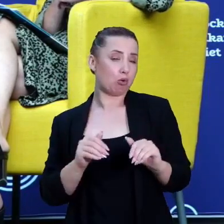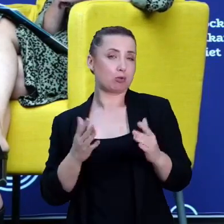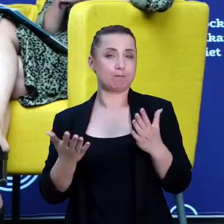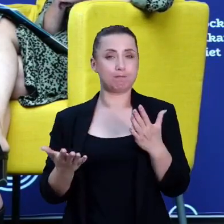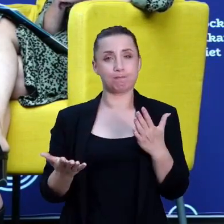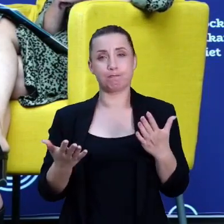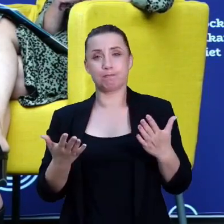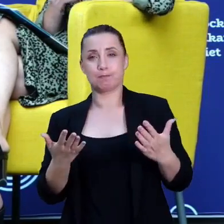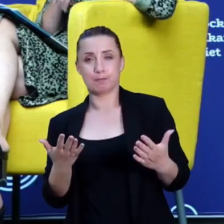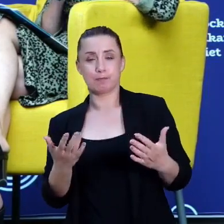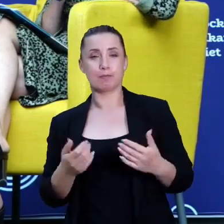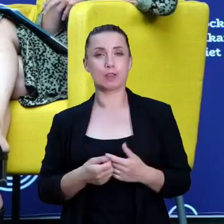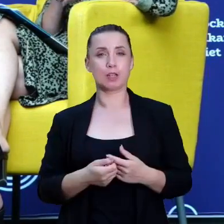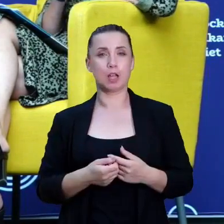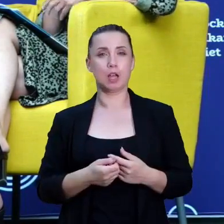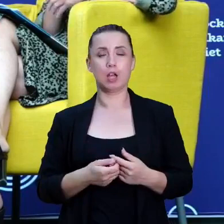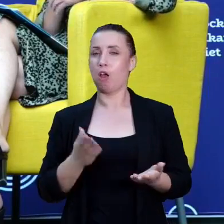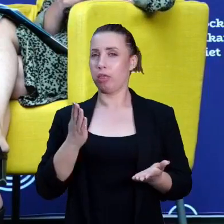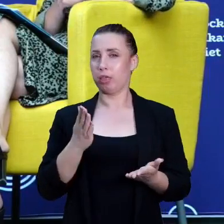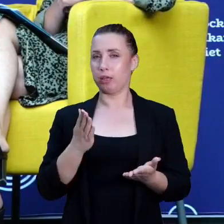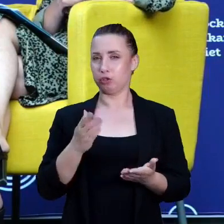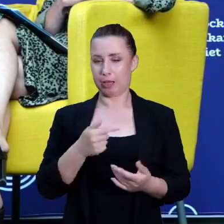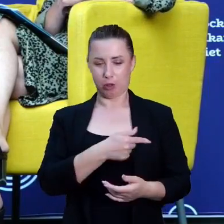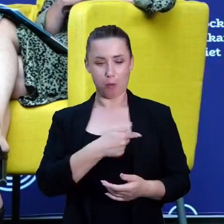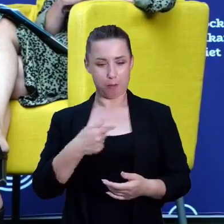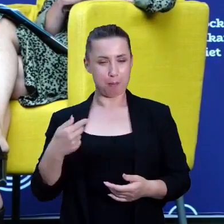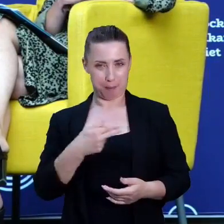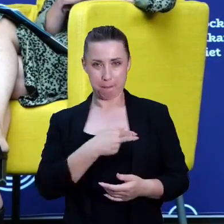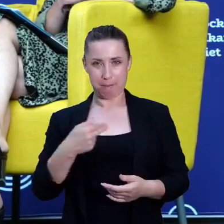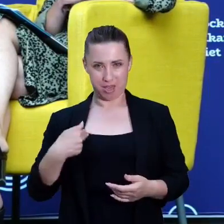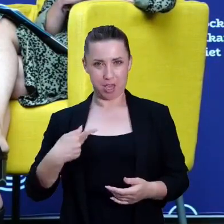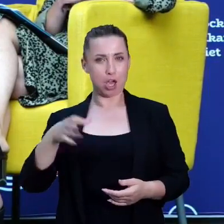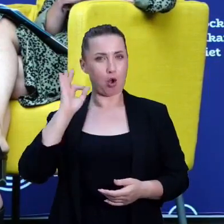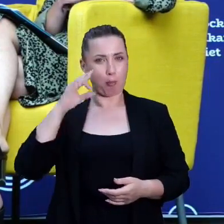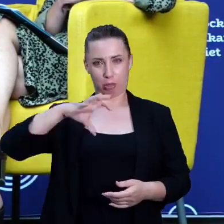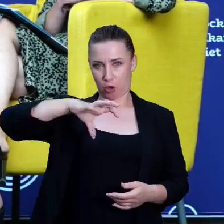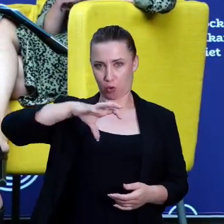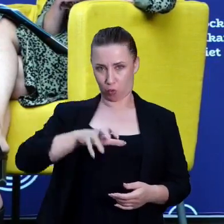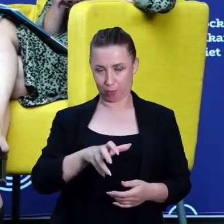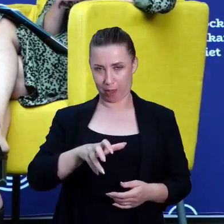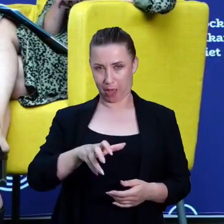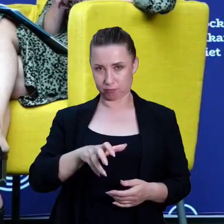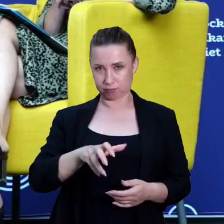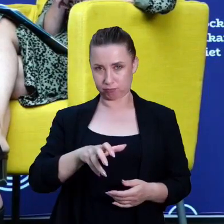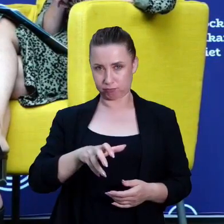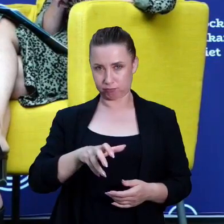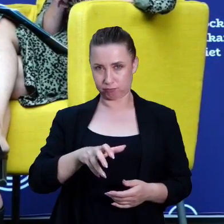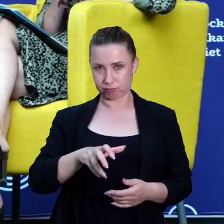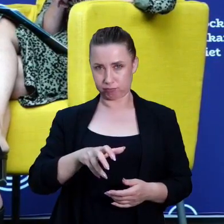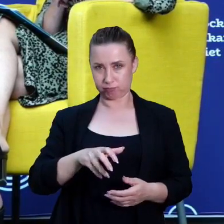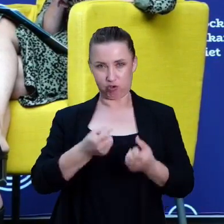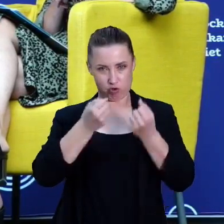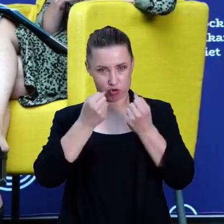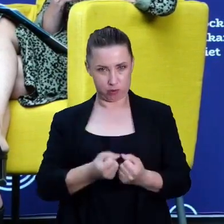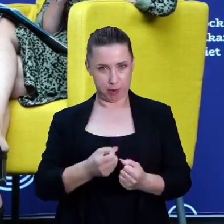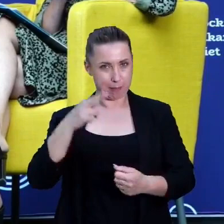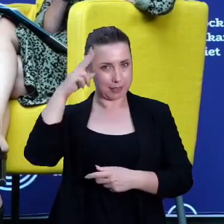że same gdzieś utwierdzamy, tak, pewne stereotypy